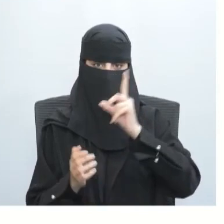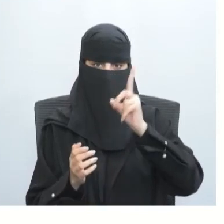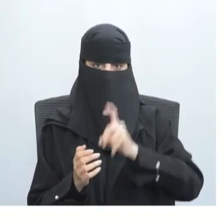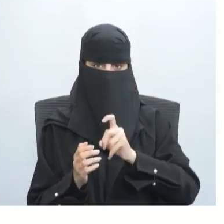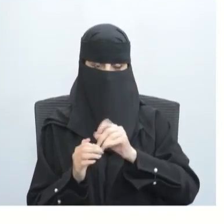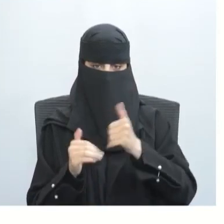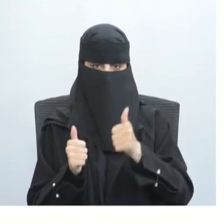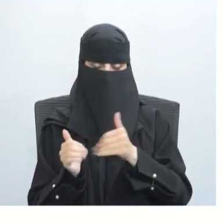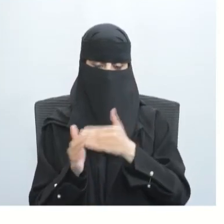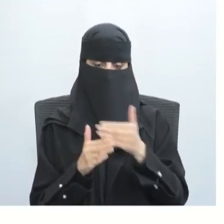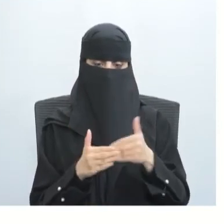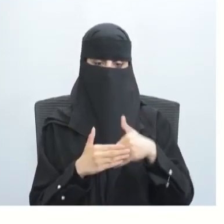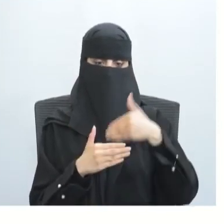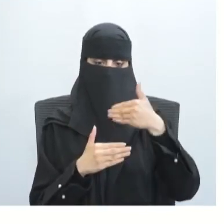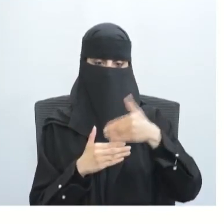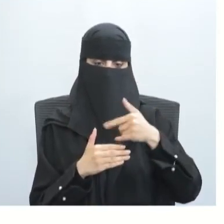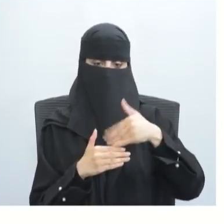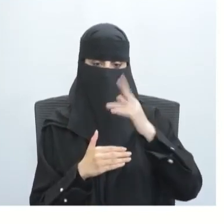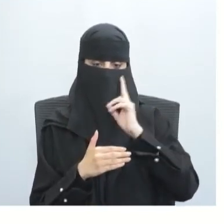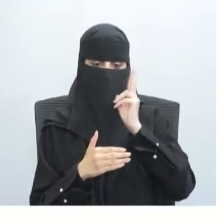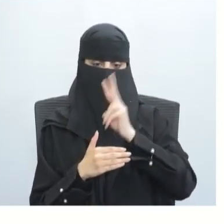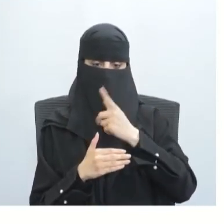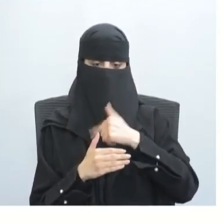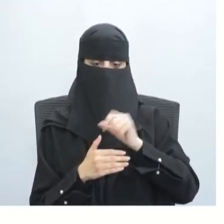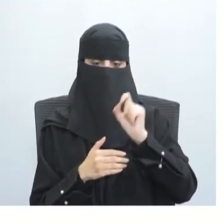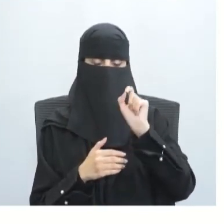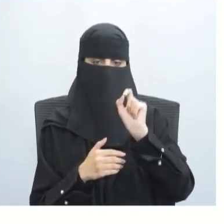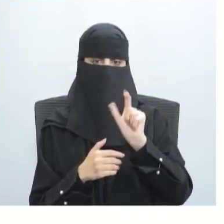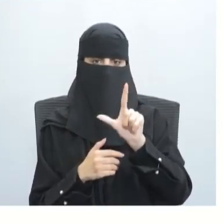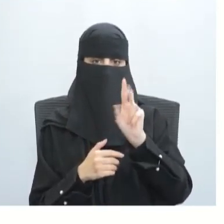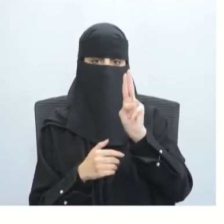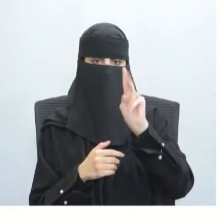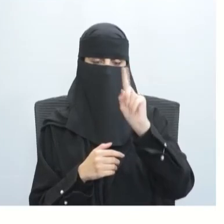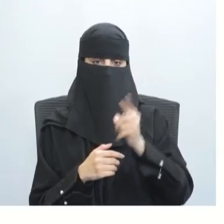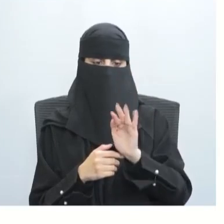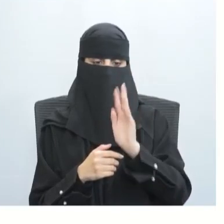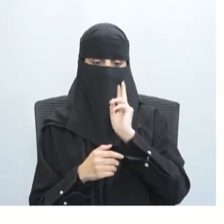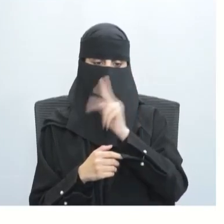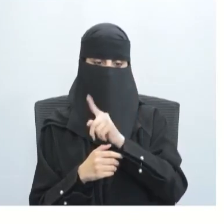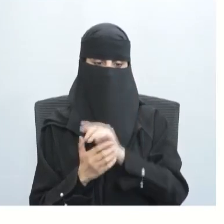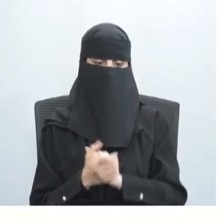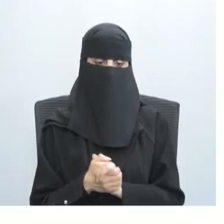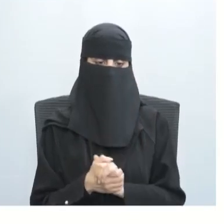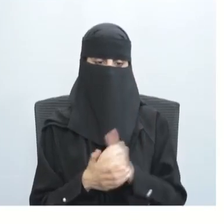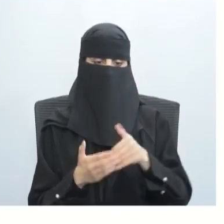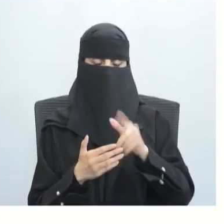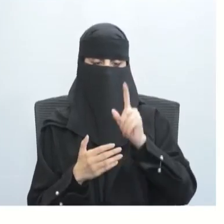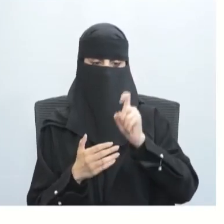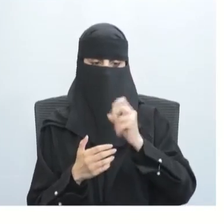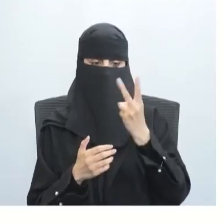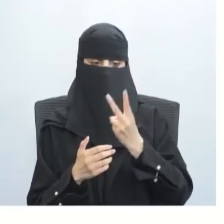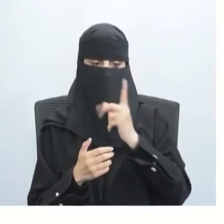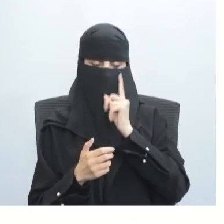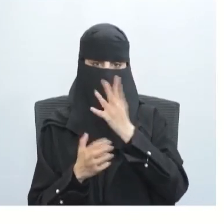عينه اثنين صوره عينه اثنين من علامه التبويب فلترز مرشحات التصفيه